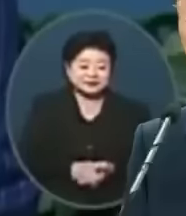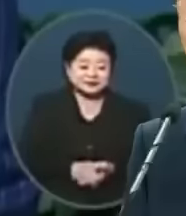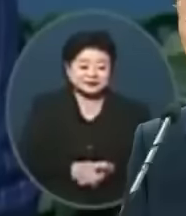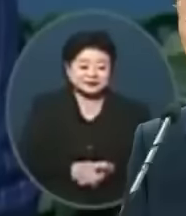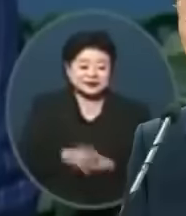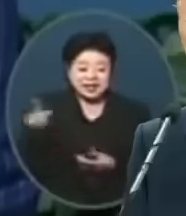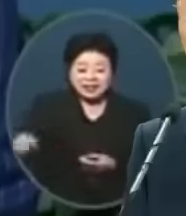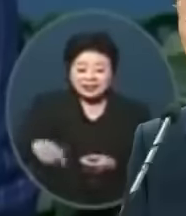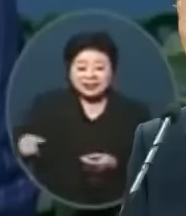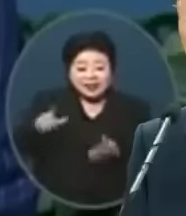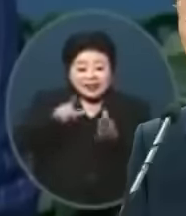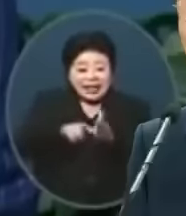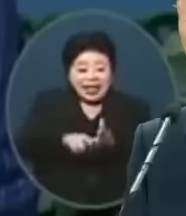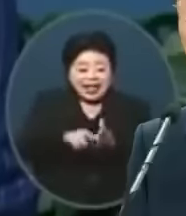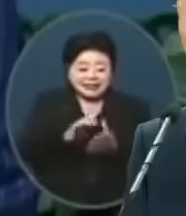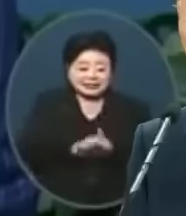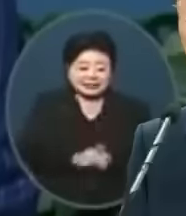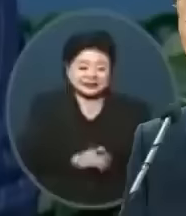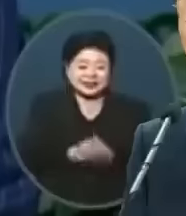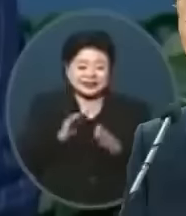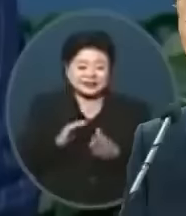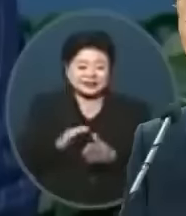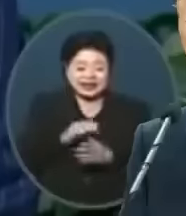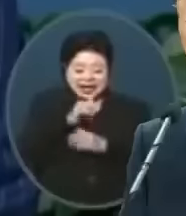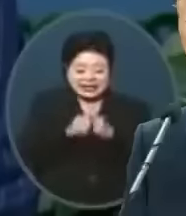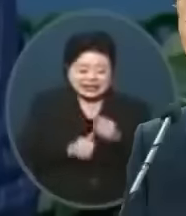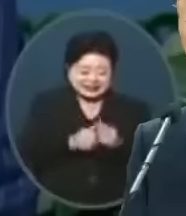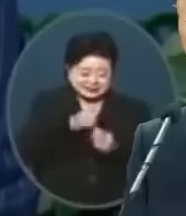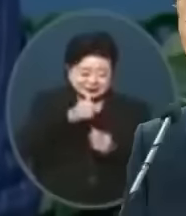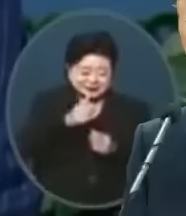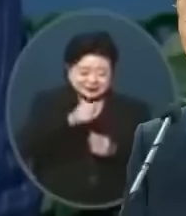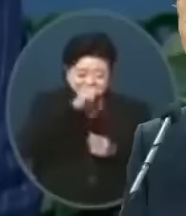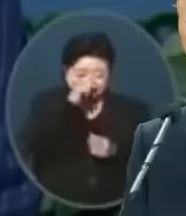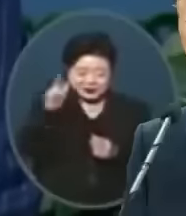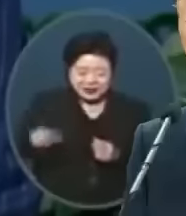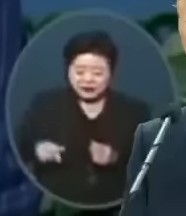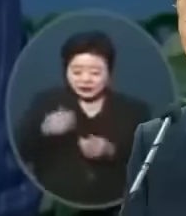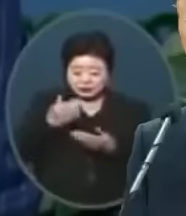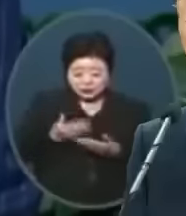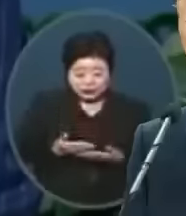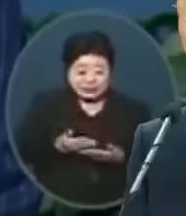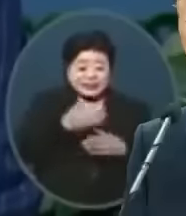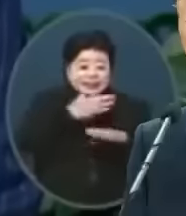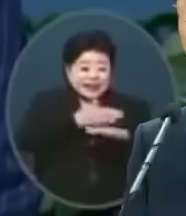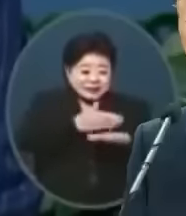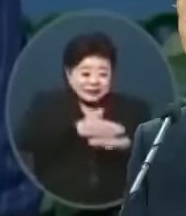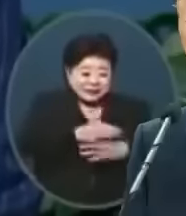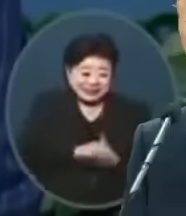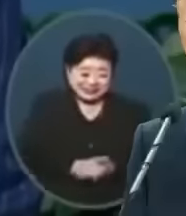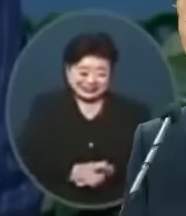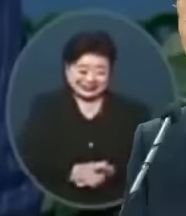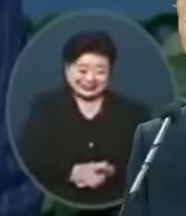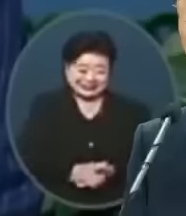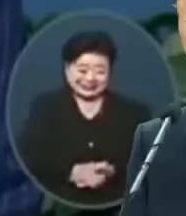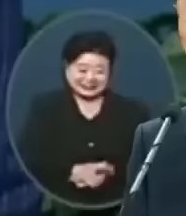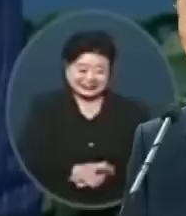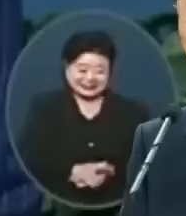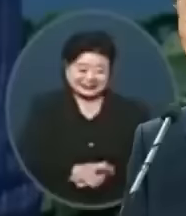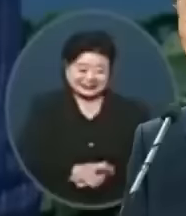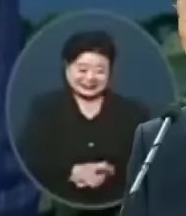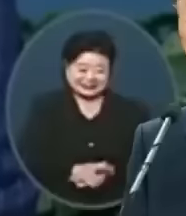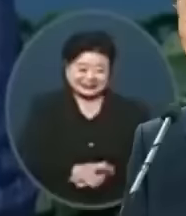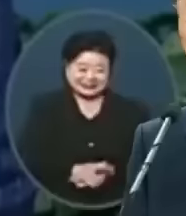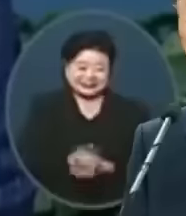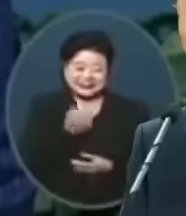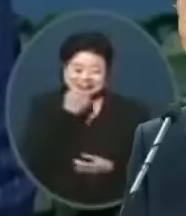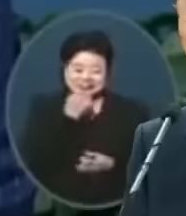저녁에 들어오면 오늘 하나님 좋은 하루를 보내게 해주시니 감사합니다. 이렇게 웃기는 사람도